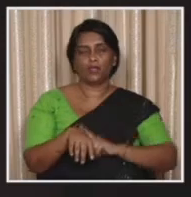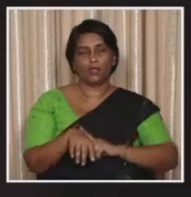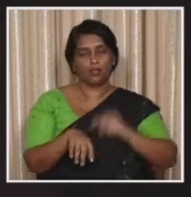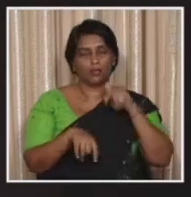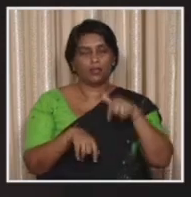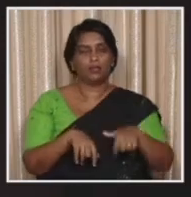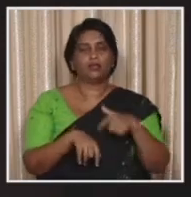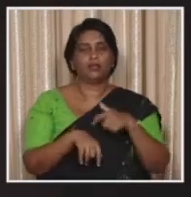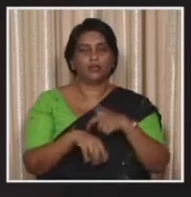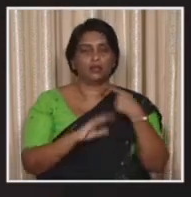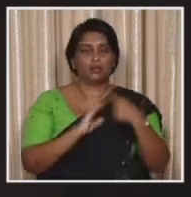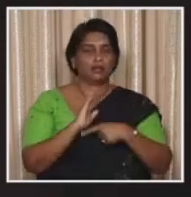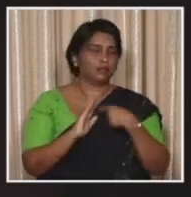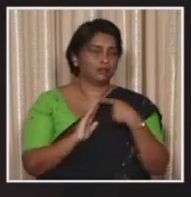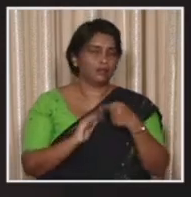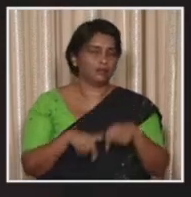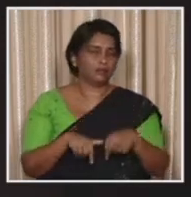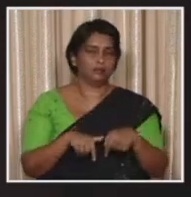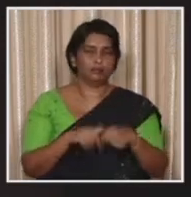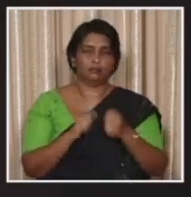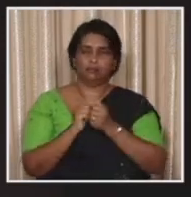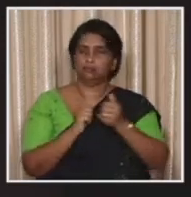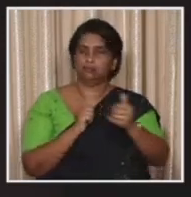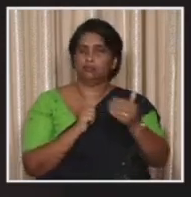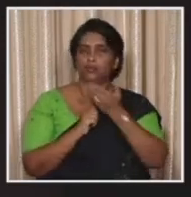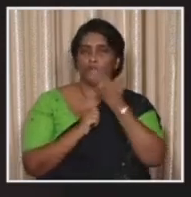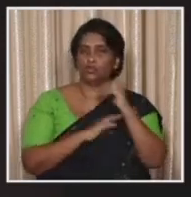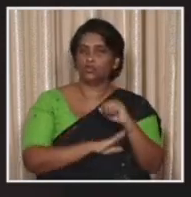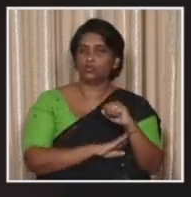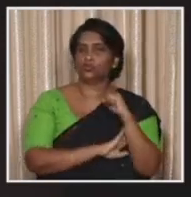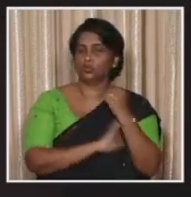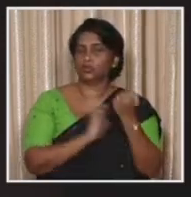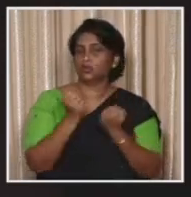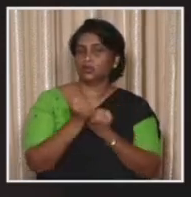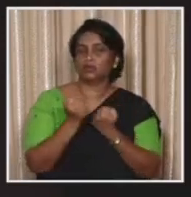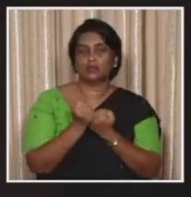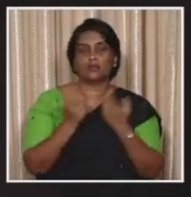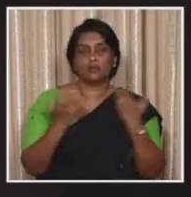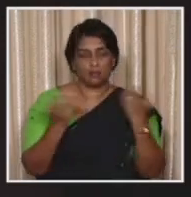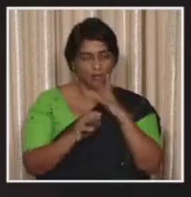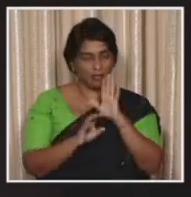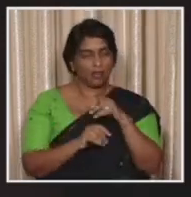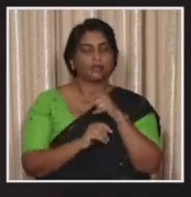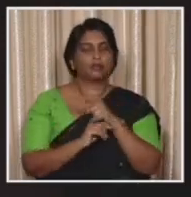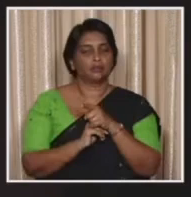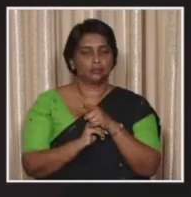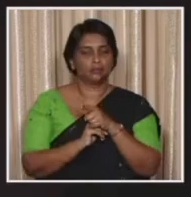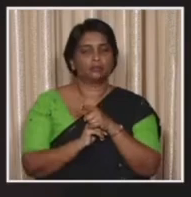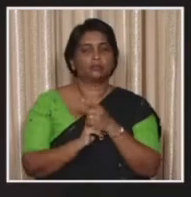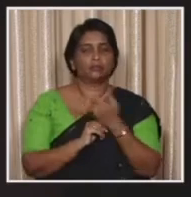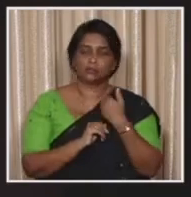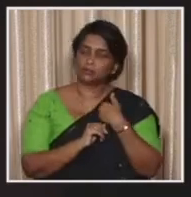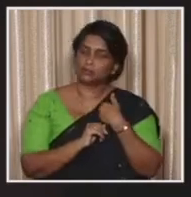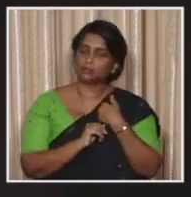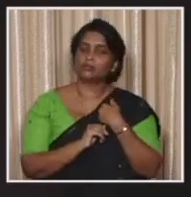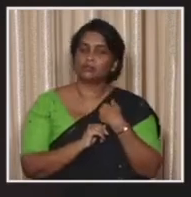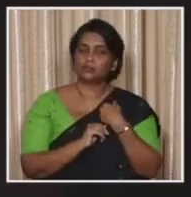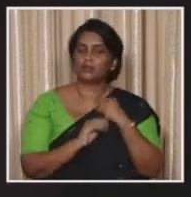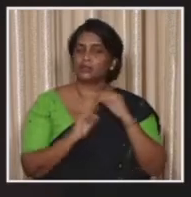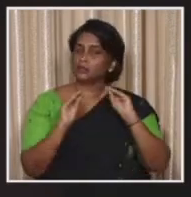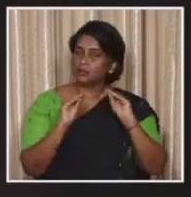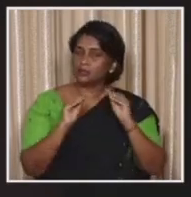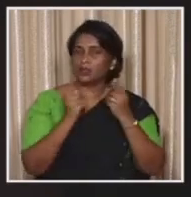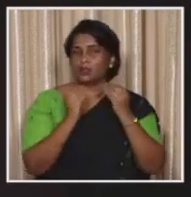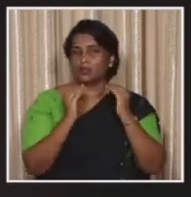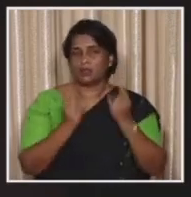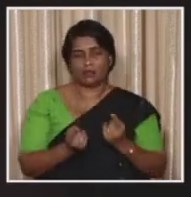මොහොත රටට එච්චර ගමනක් යන්න පුළුවන් ශක්තියක් දෙන්න පුළුවන් මොහොතක් නොවෙන නිසා අපිට යම් කිසි අඩුවක්